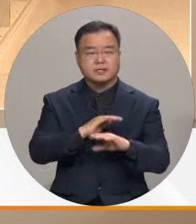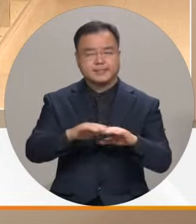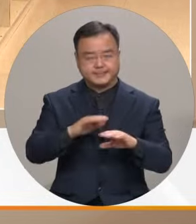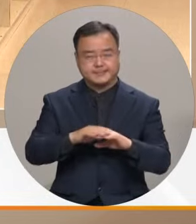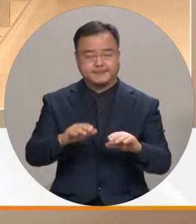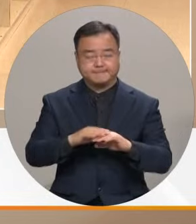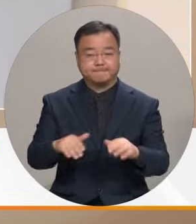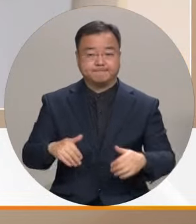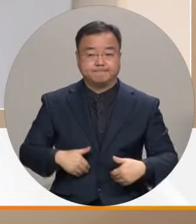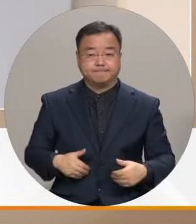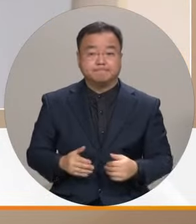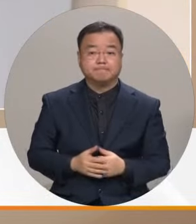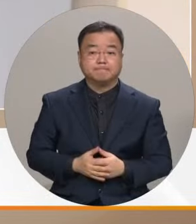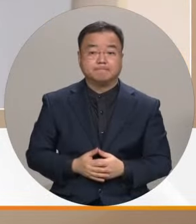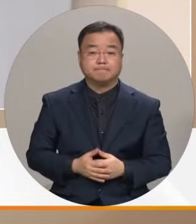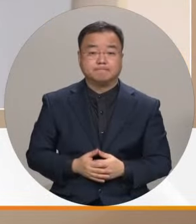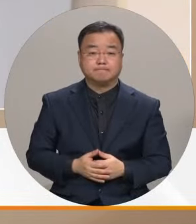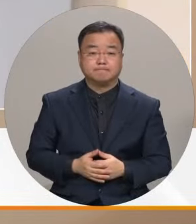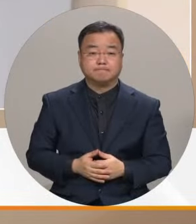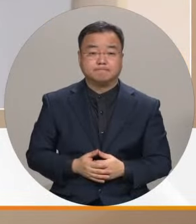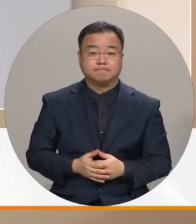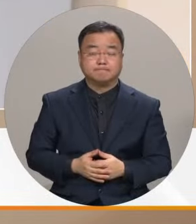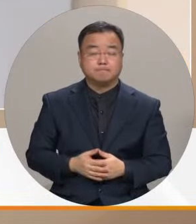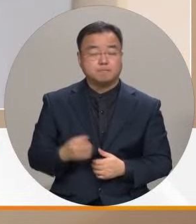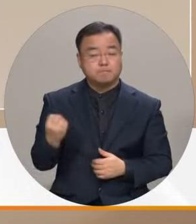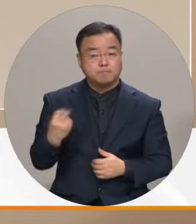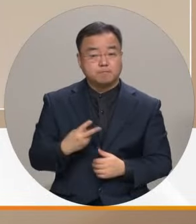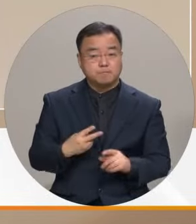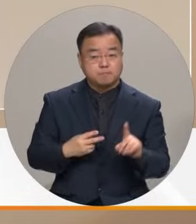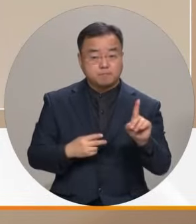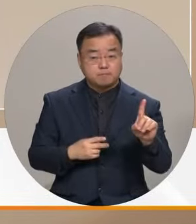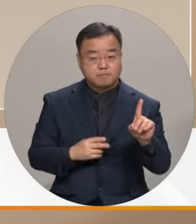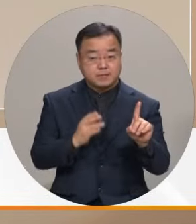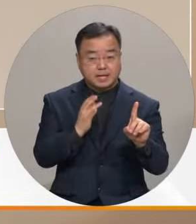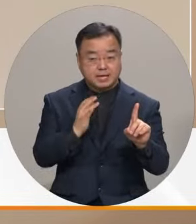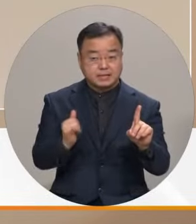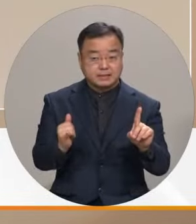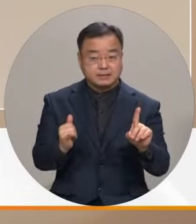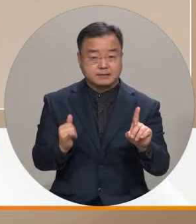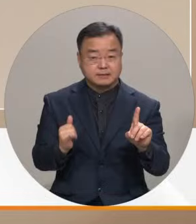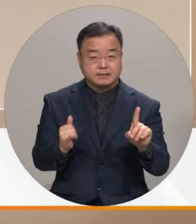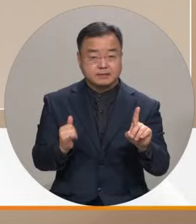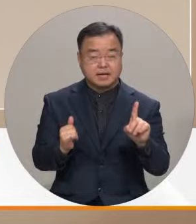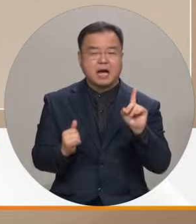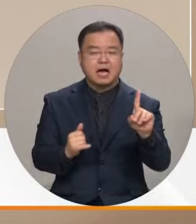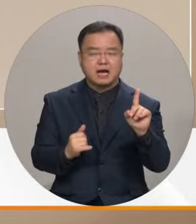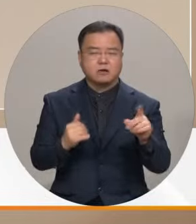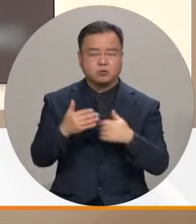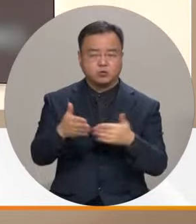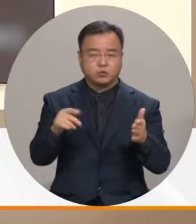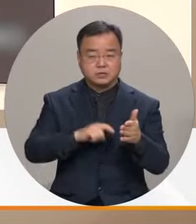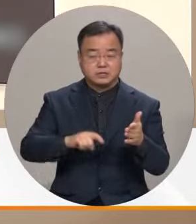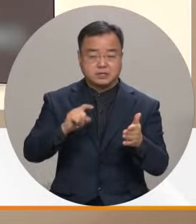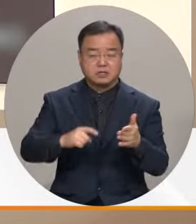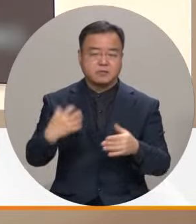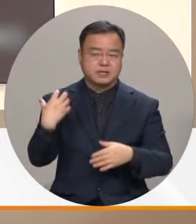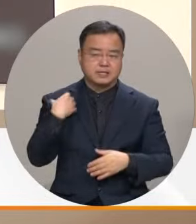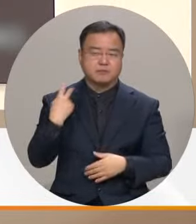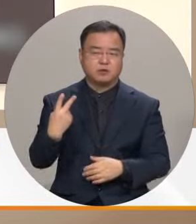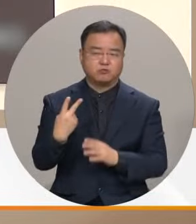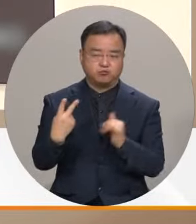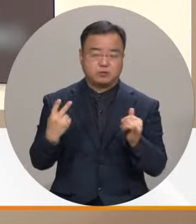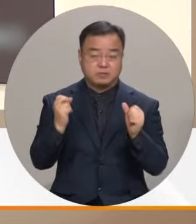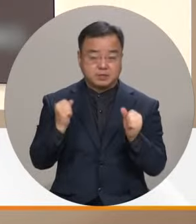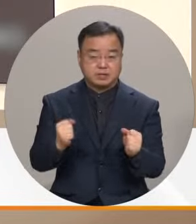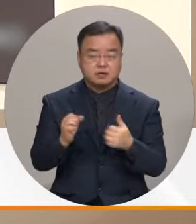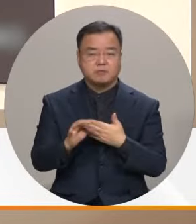나갔으면 좋겠고요네음 한 명의 돌봄 교실에 이제 하나의 돌봄 교실에 두 명의 전담사 있다면 조금